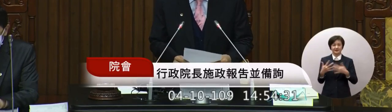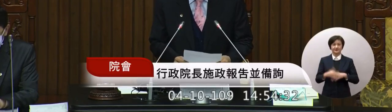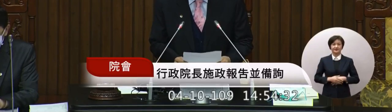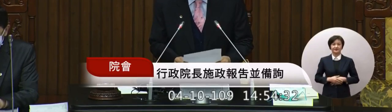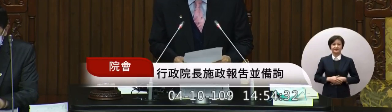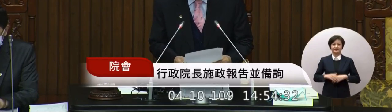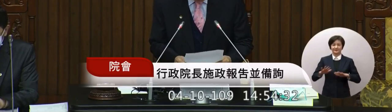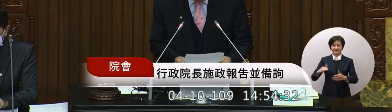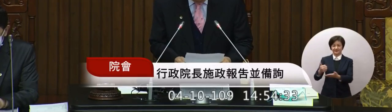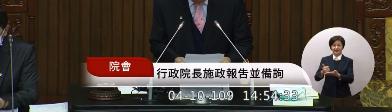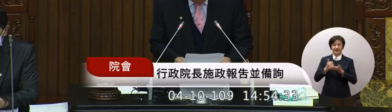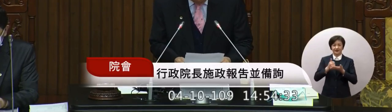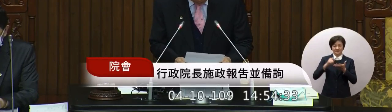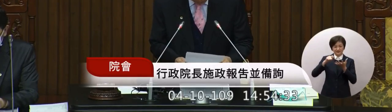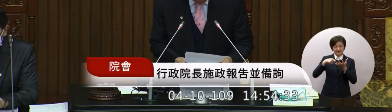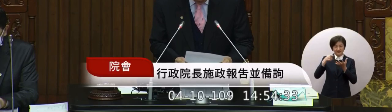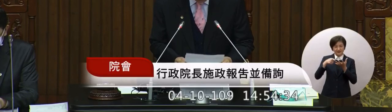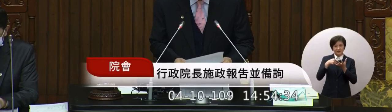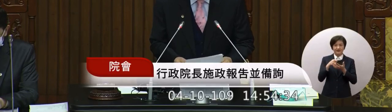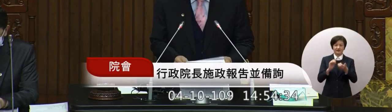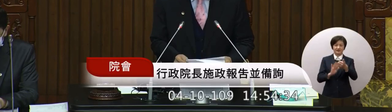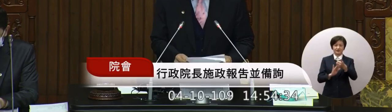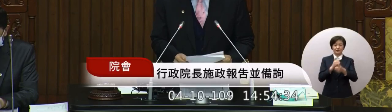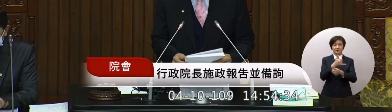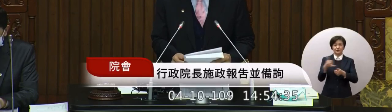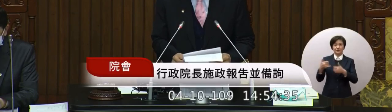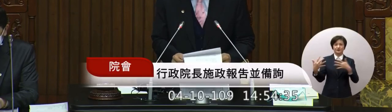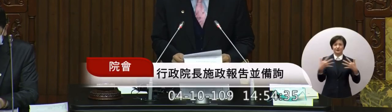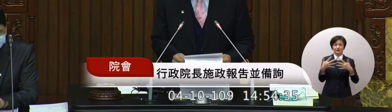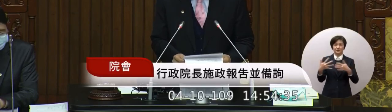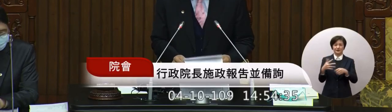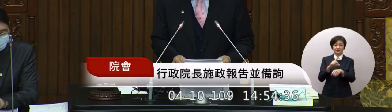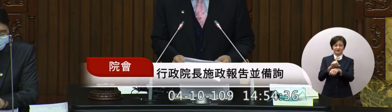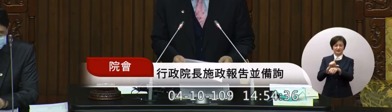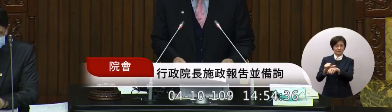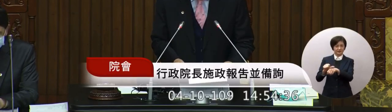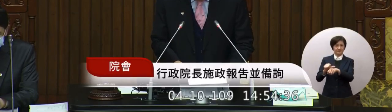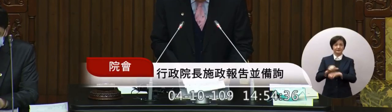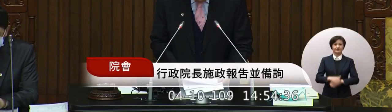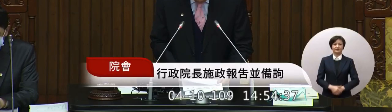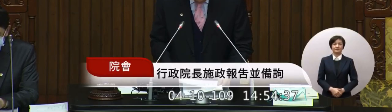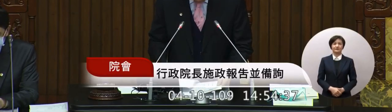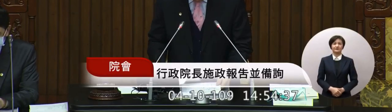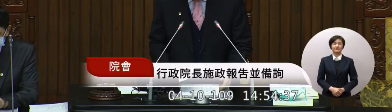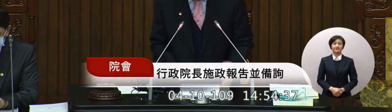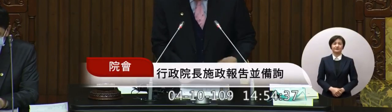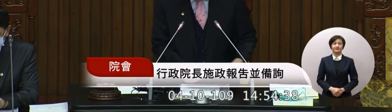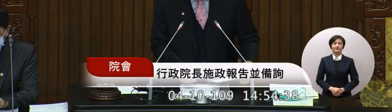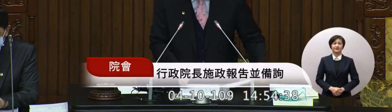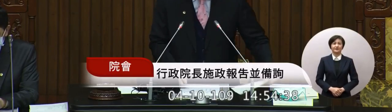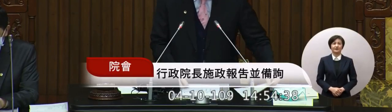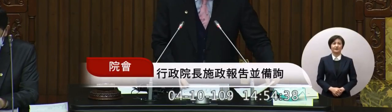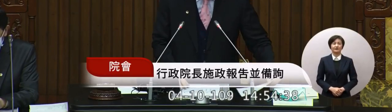汤委员会真执行，询答时间为15分钟。